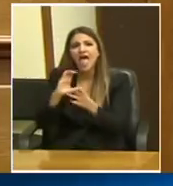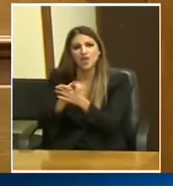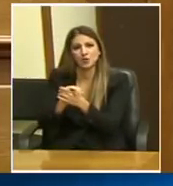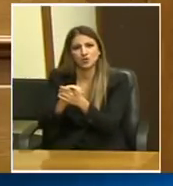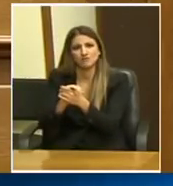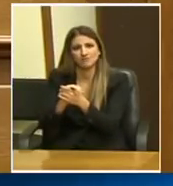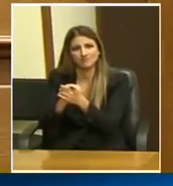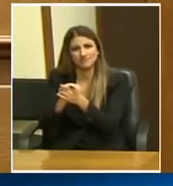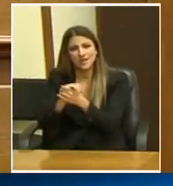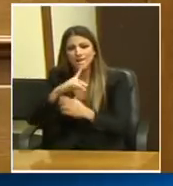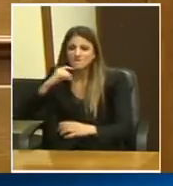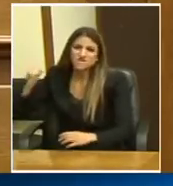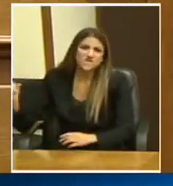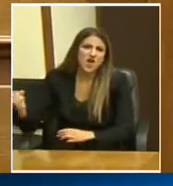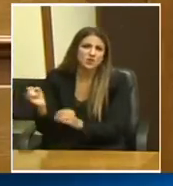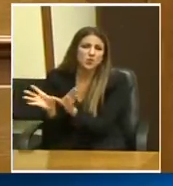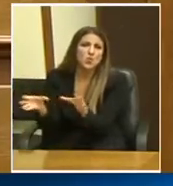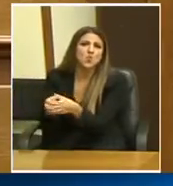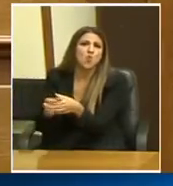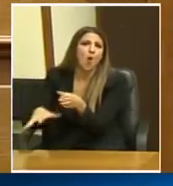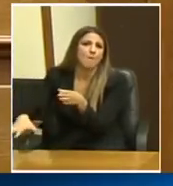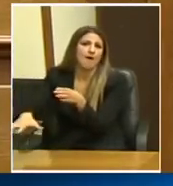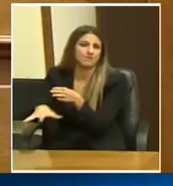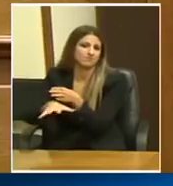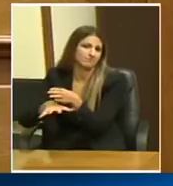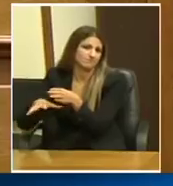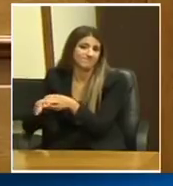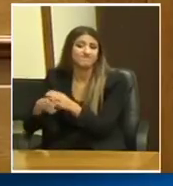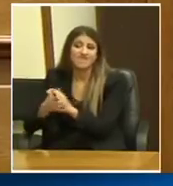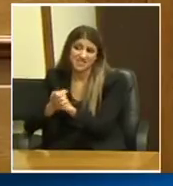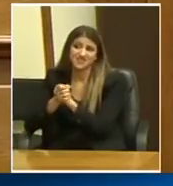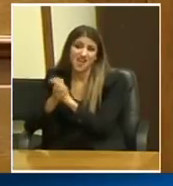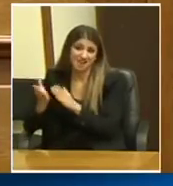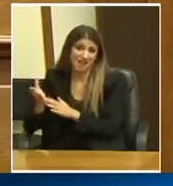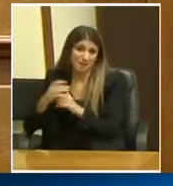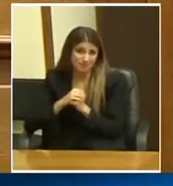ακραίους εθνικιστικούς κύκλους της γειτονικής μας χώρας. Συγχαρητήρια λοιπόν και για αυτό.